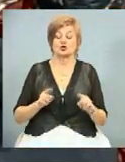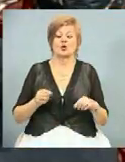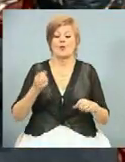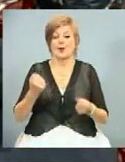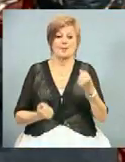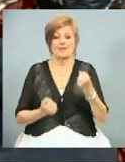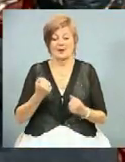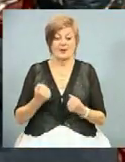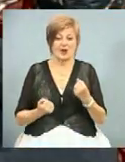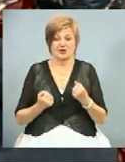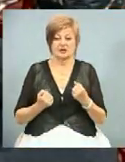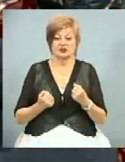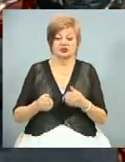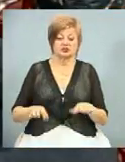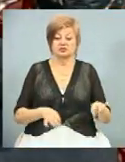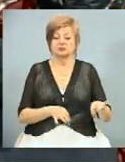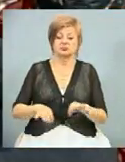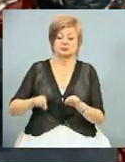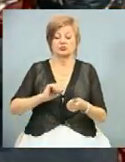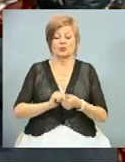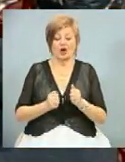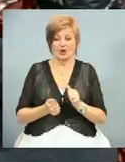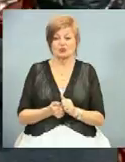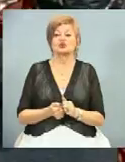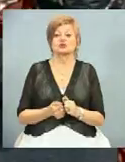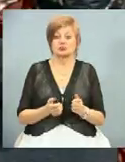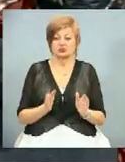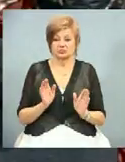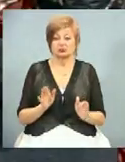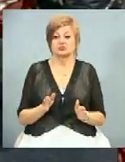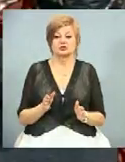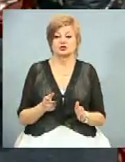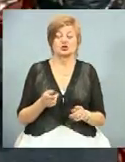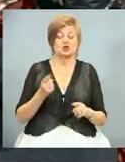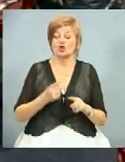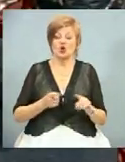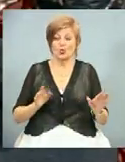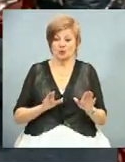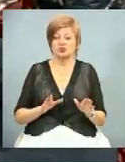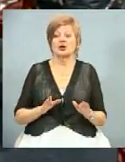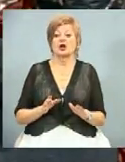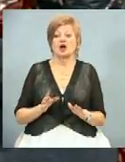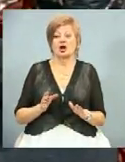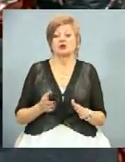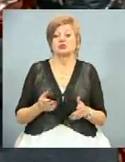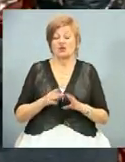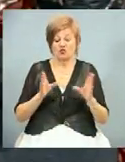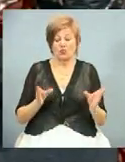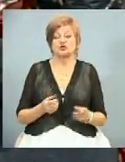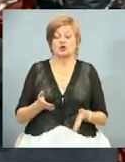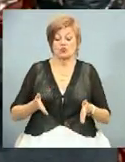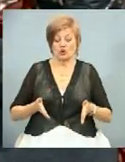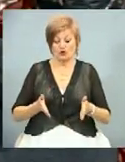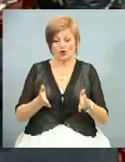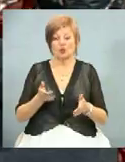їхала? По всім навіть камінням, так? Ну, буквально не по гострим, звичайно, камінням, а їхала по дорогам,